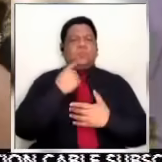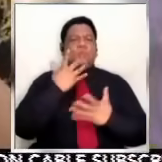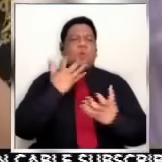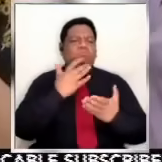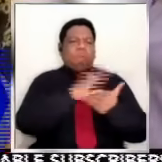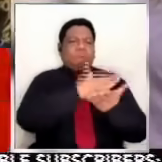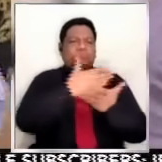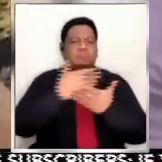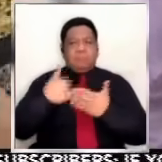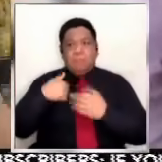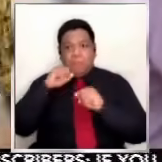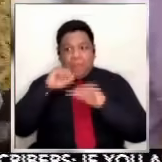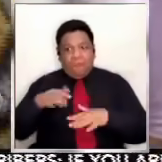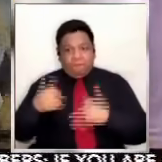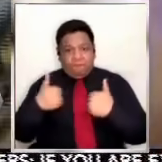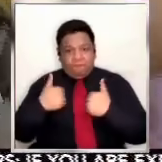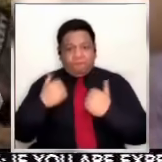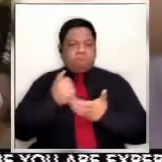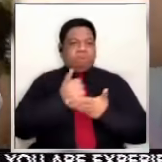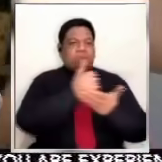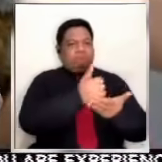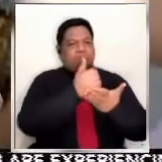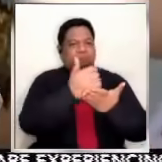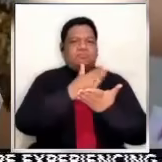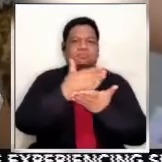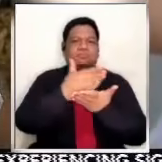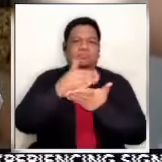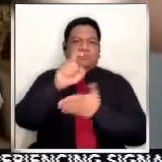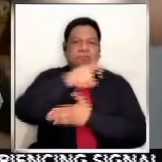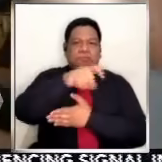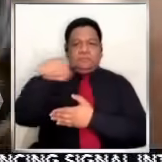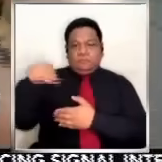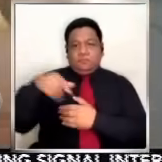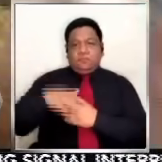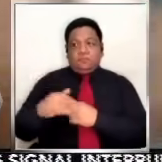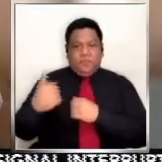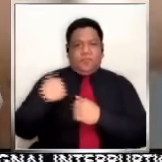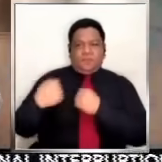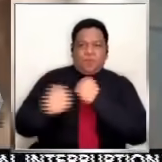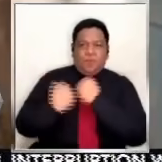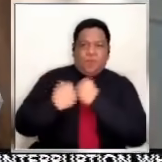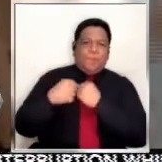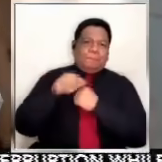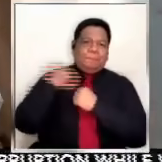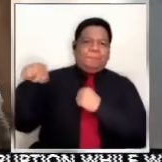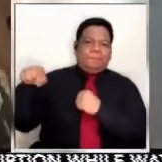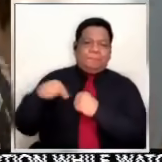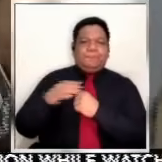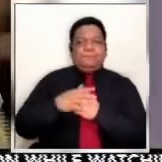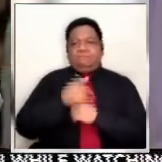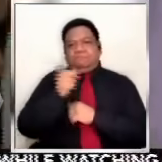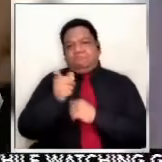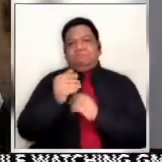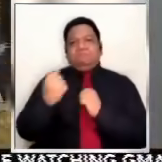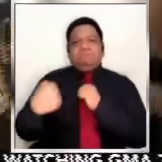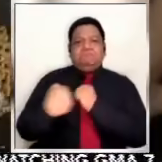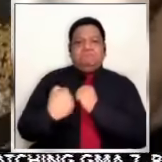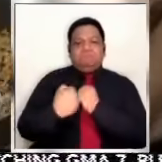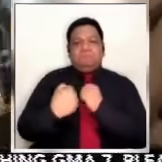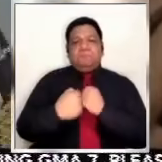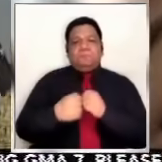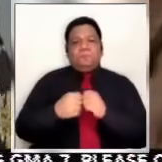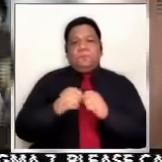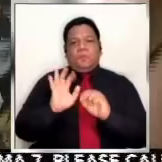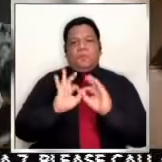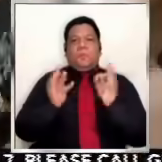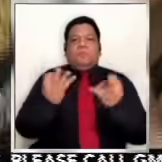nangangailangan. Ito po yung mga sponsor din po namin, si Sir. Family lang po.